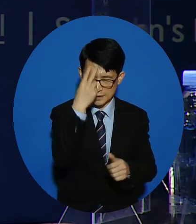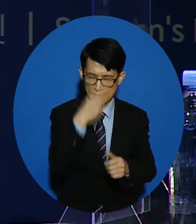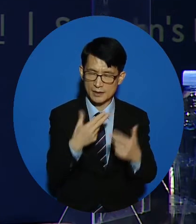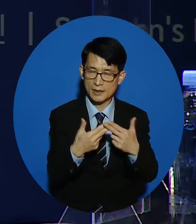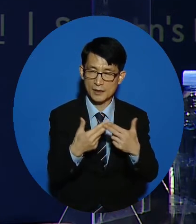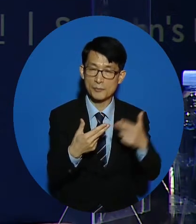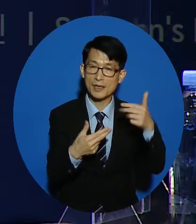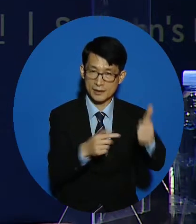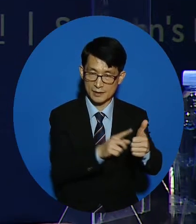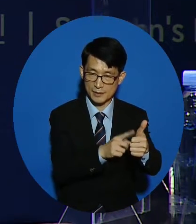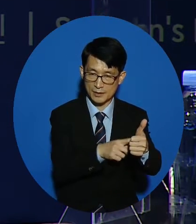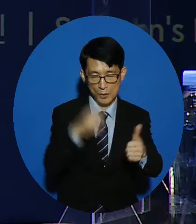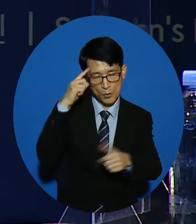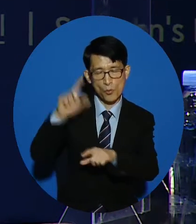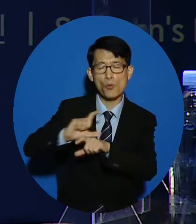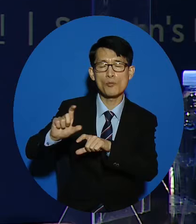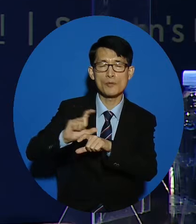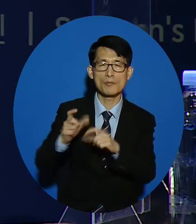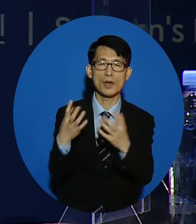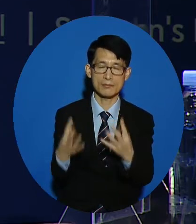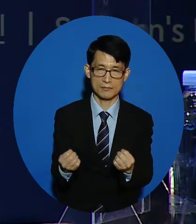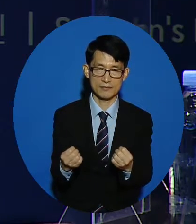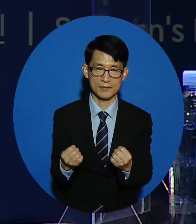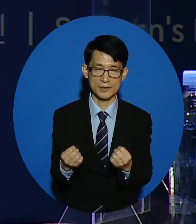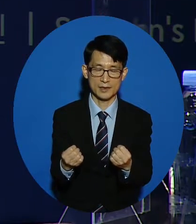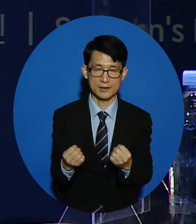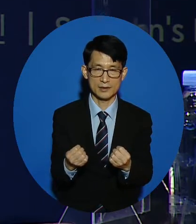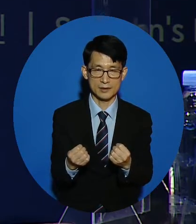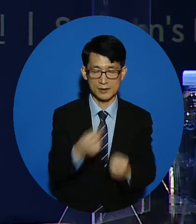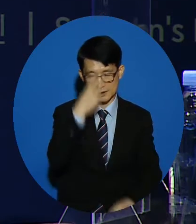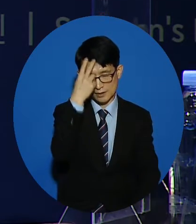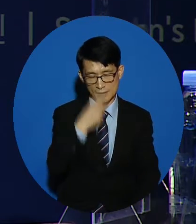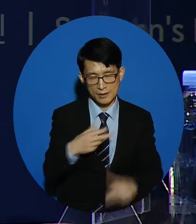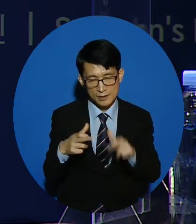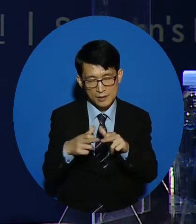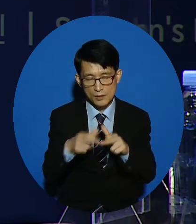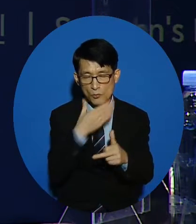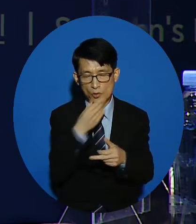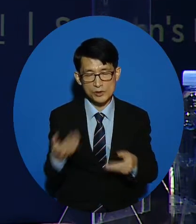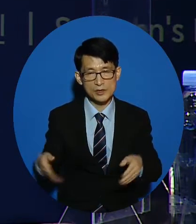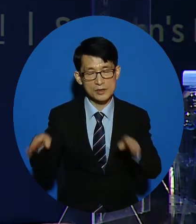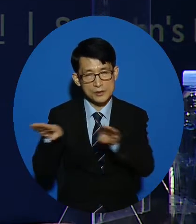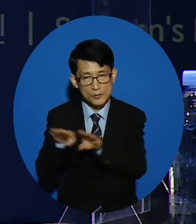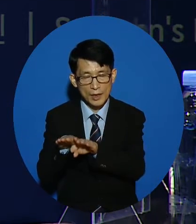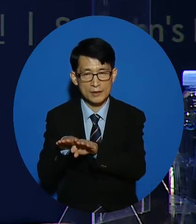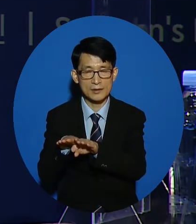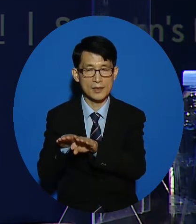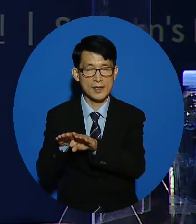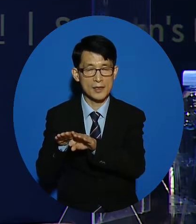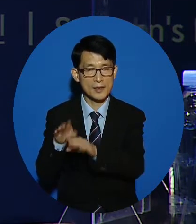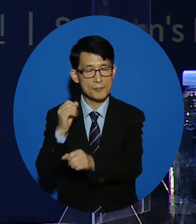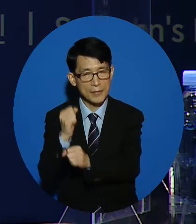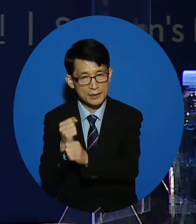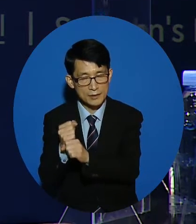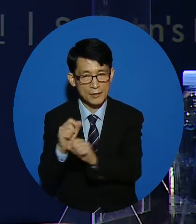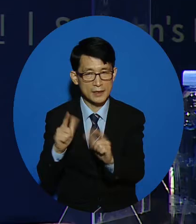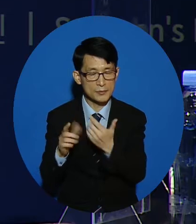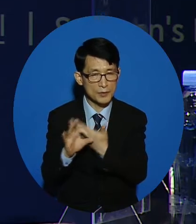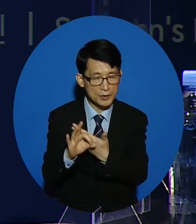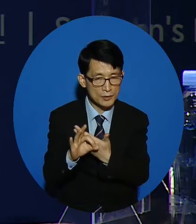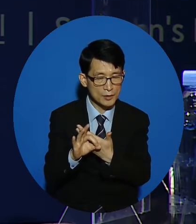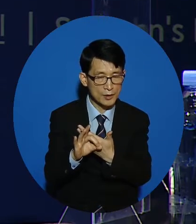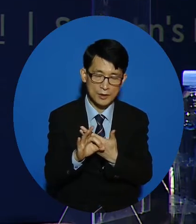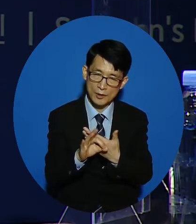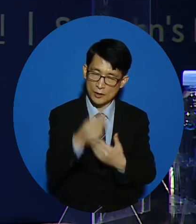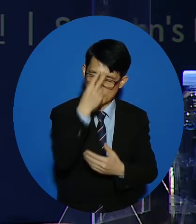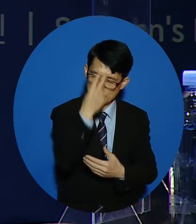시각장애인 복지관, 도립복지관이 생기는 것보다 어떤 정책이 더 현명한가?